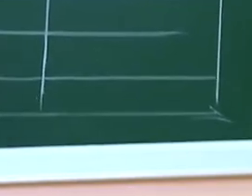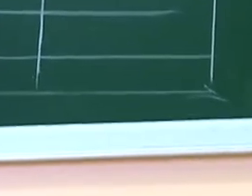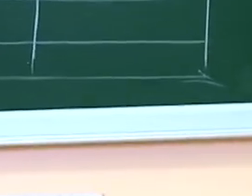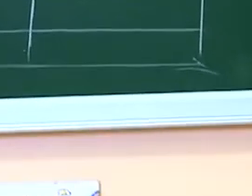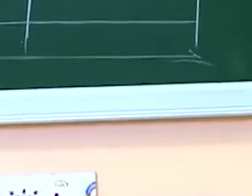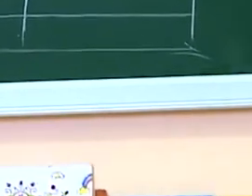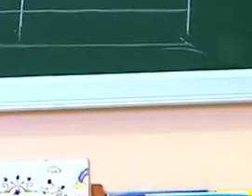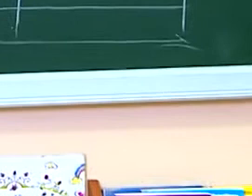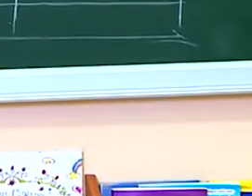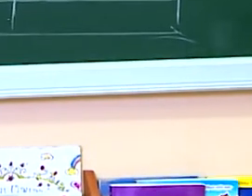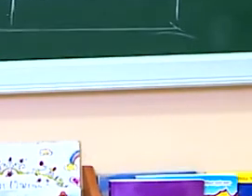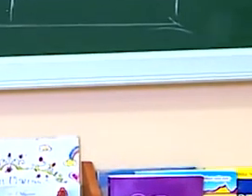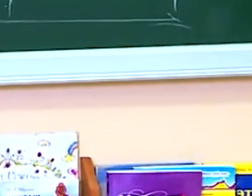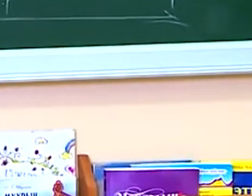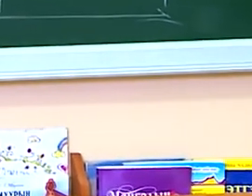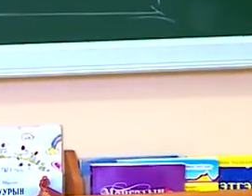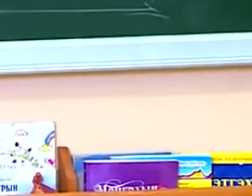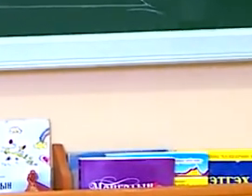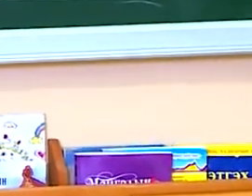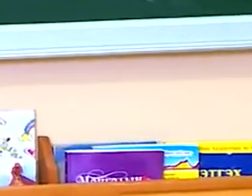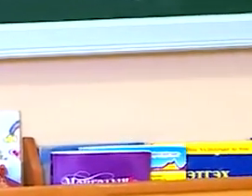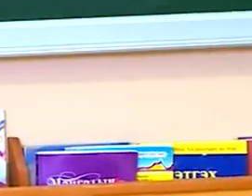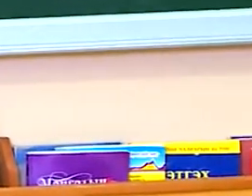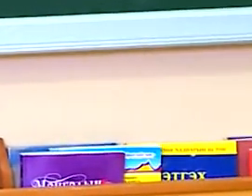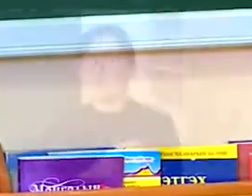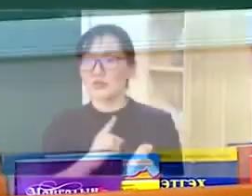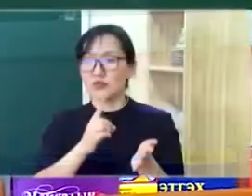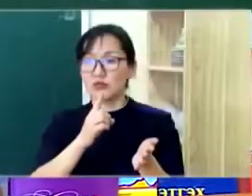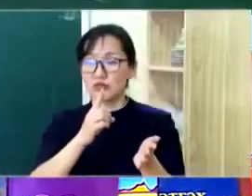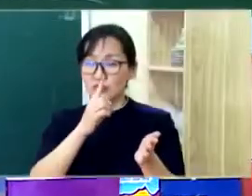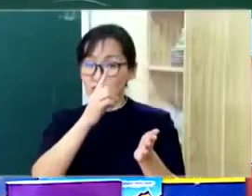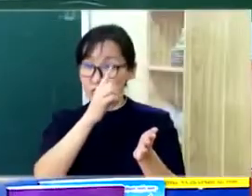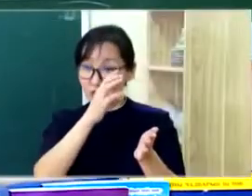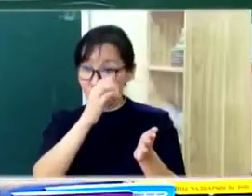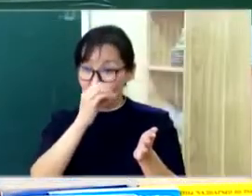нар боддоо. За 6 бүхэл